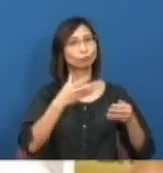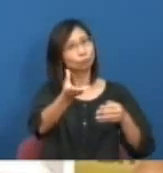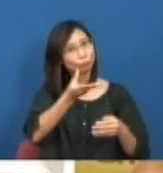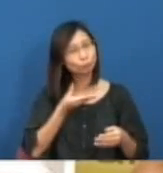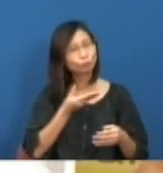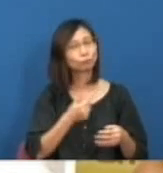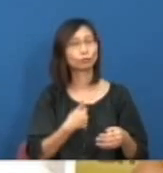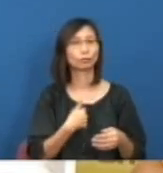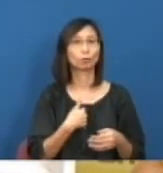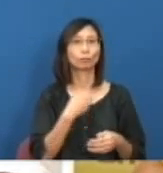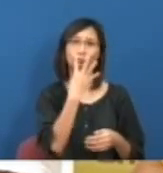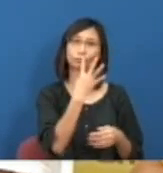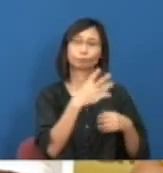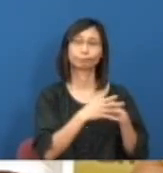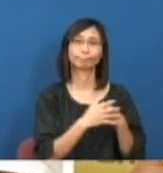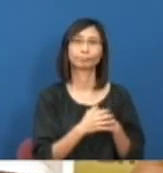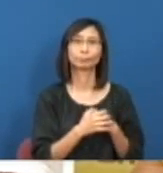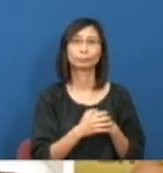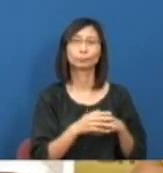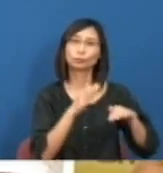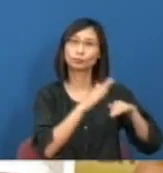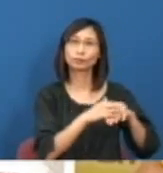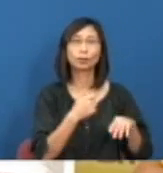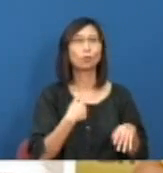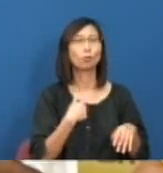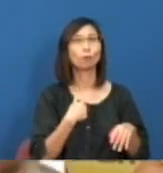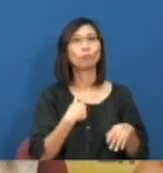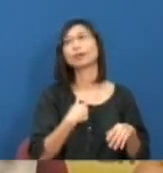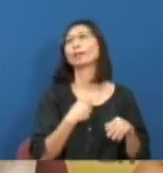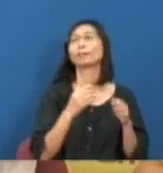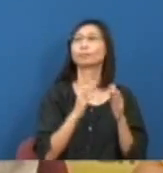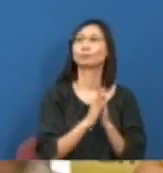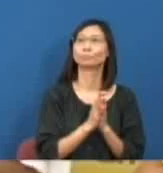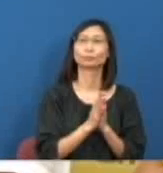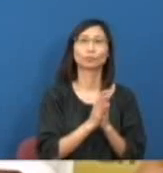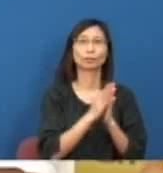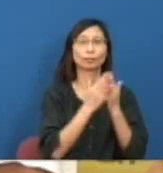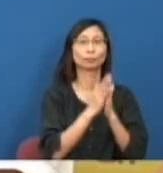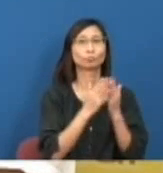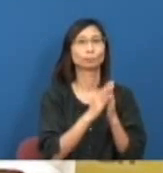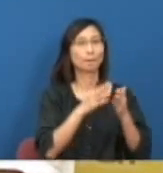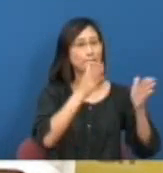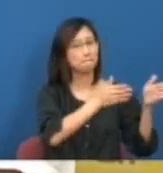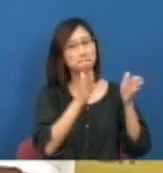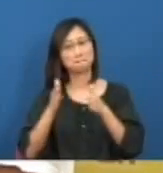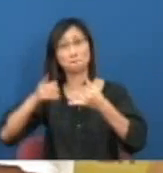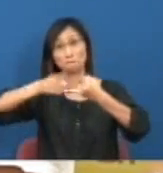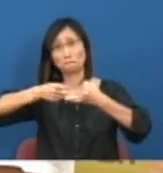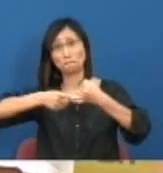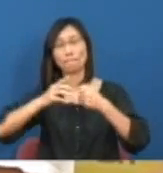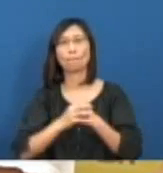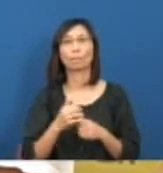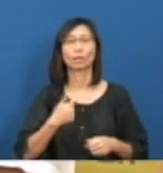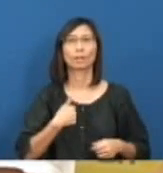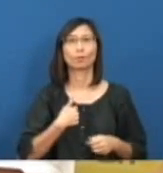係稿費，即係當稿費。咁其實我嗰篇咧就排到最尾嘅，真係滔賠沒藉嘅，就係、當時